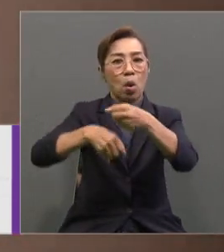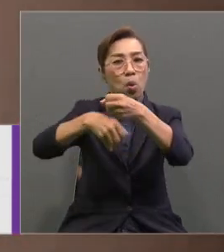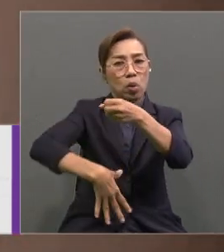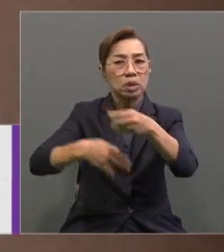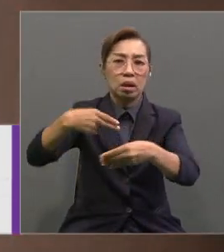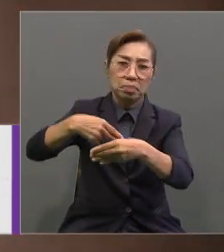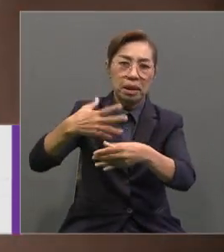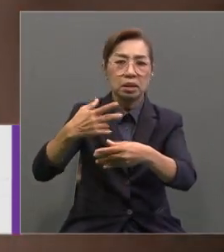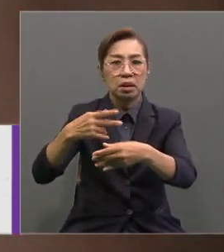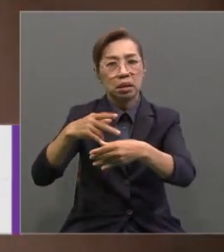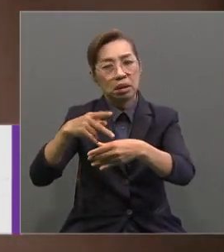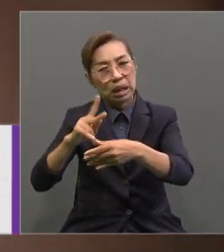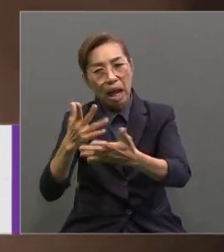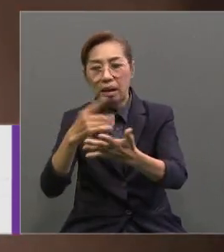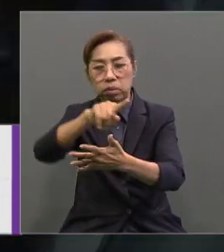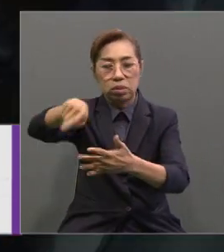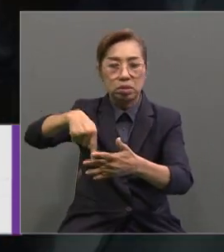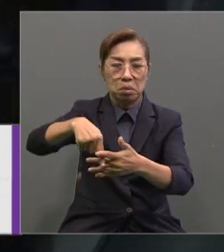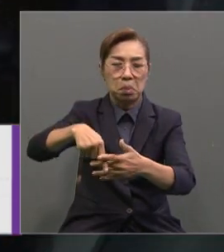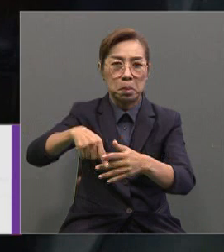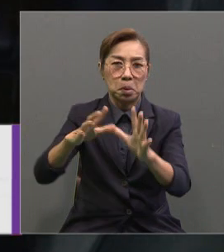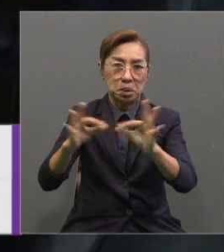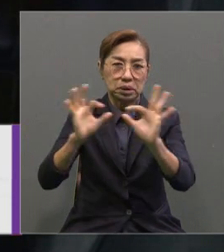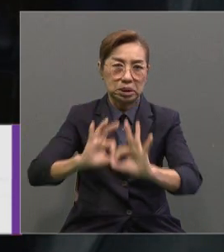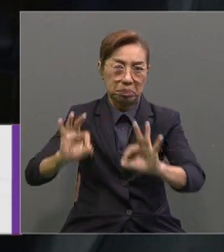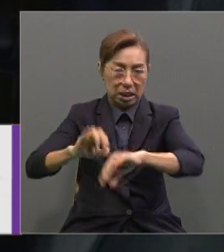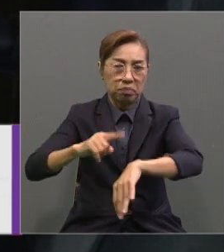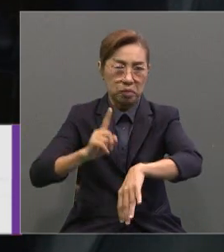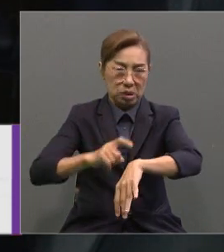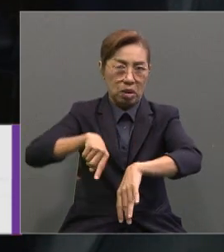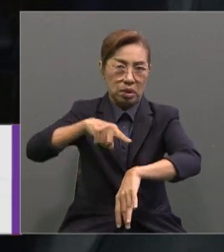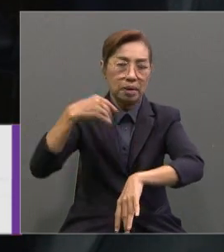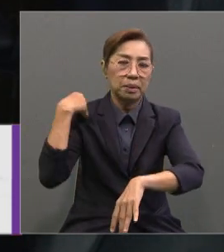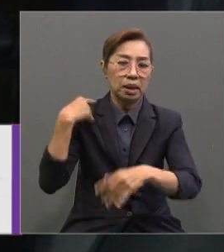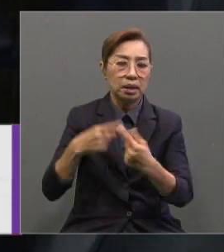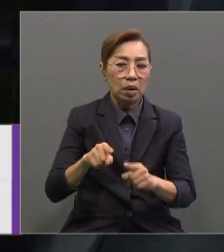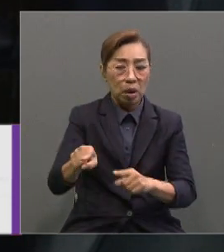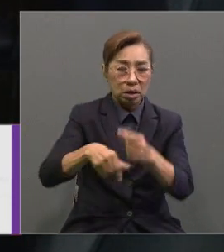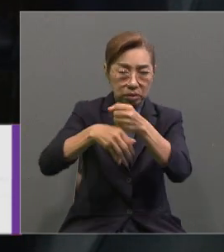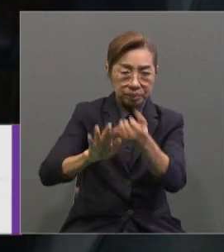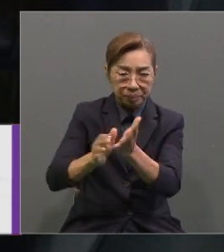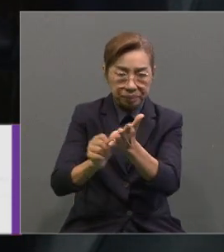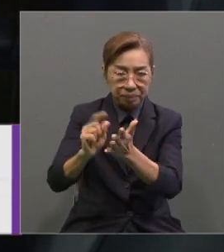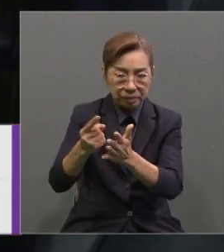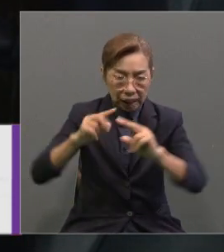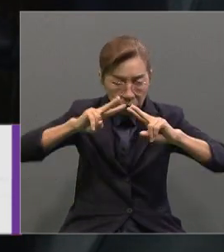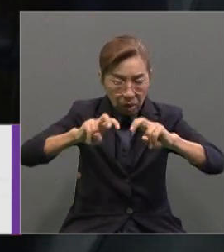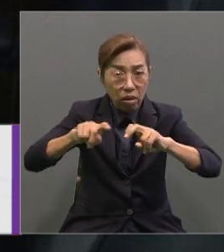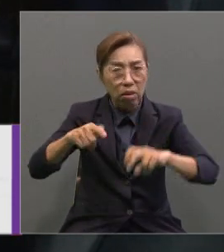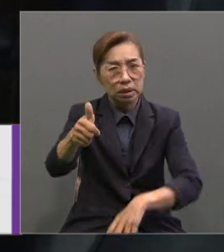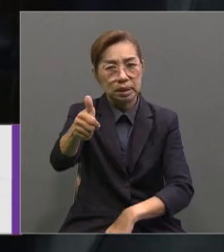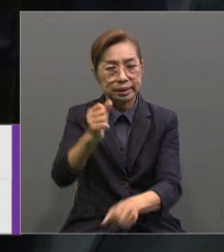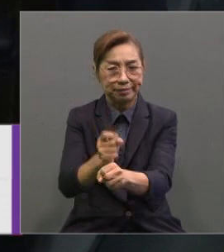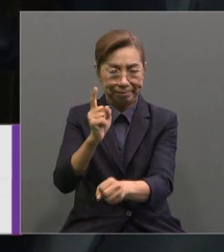งานมันเป็นเรื่องใหญ่นะพี่ป๋องนะคุณผู้ชมนะเพราะฉะนั้นอาจจะต้องใช้ระยะเวลาแต่ก็ถือว่าเป็นแนวคิดที่ดีในการที่จะศึกษาเรื่องนี้กันอย่างจริงจังแล้วนะ